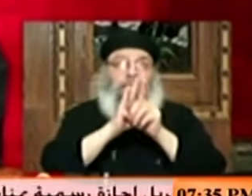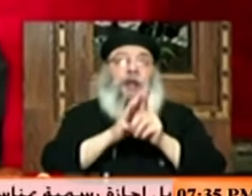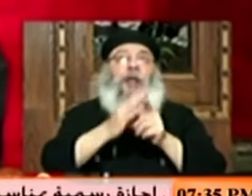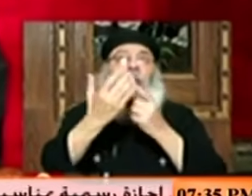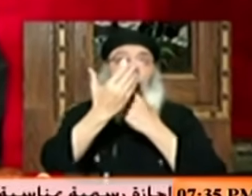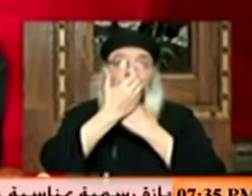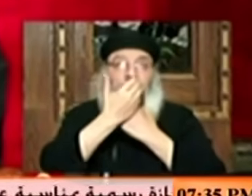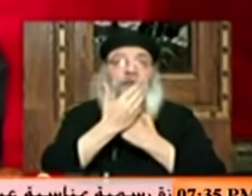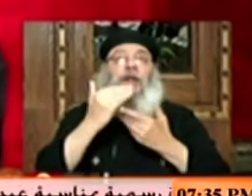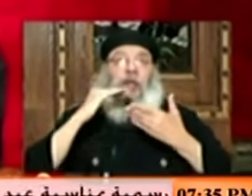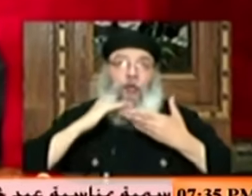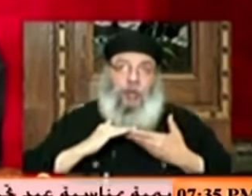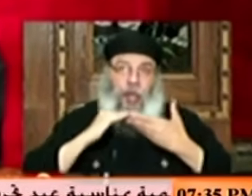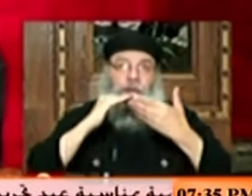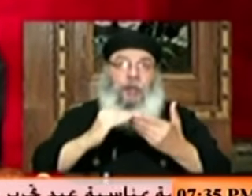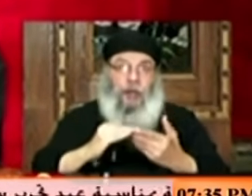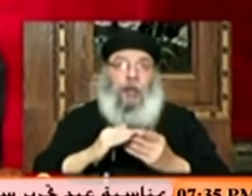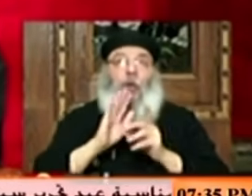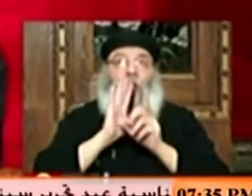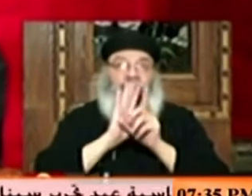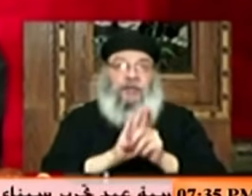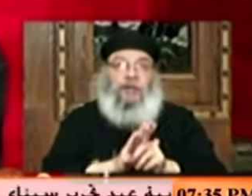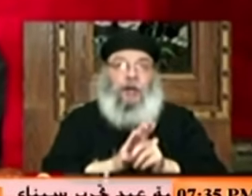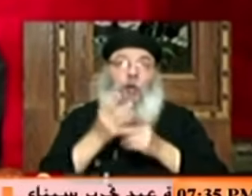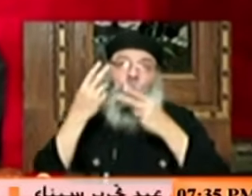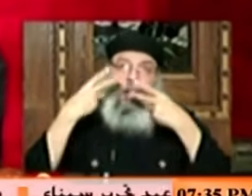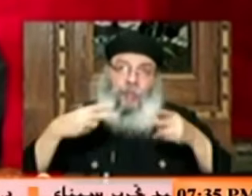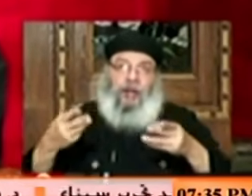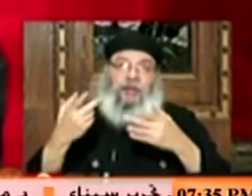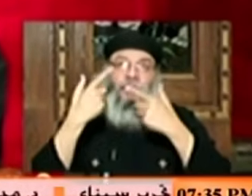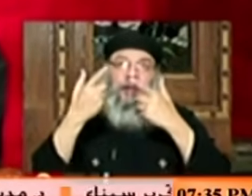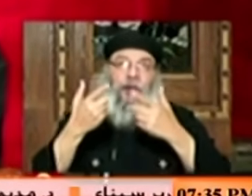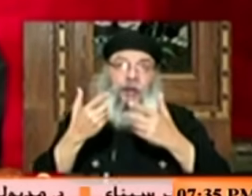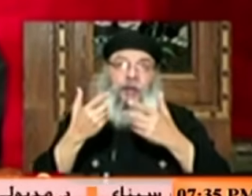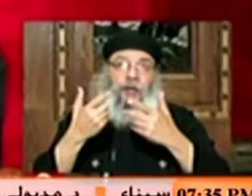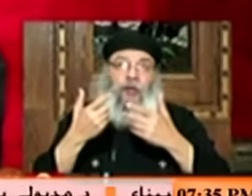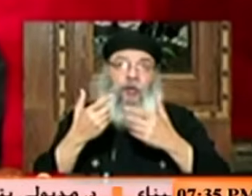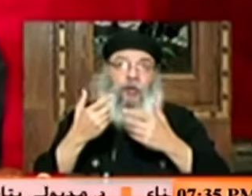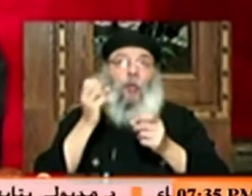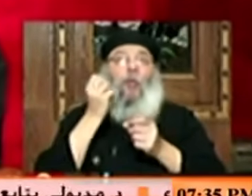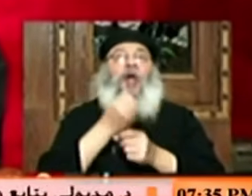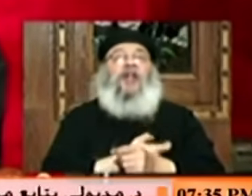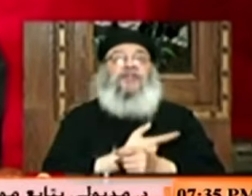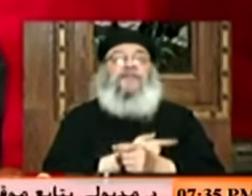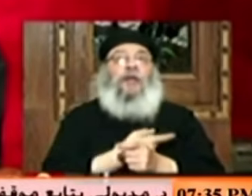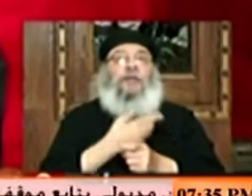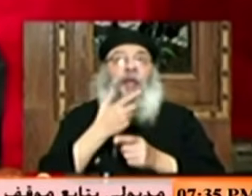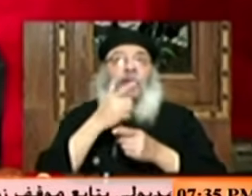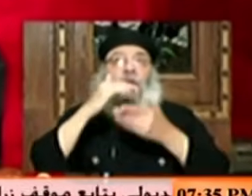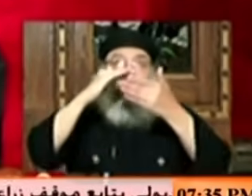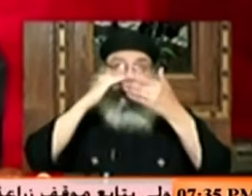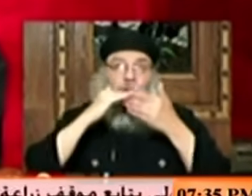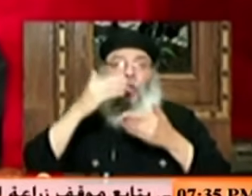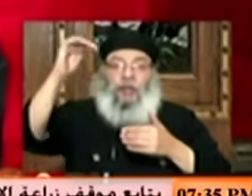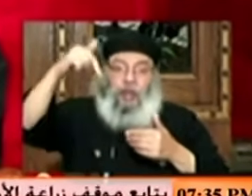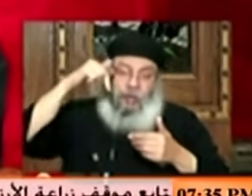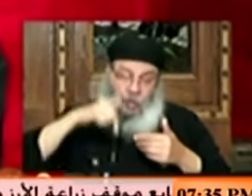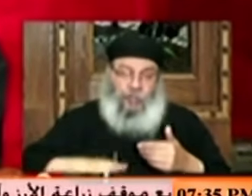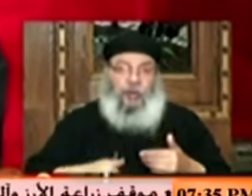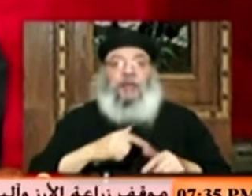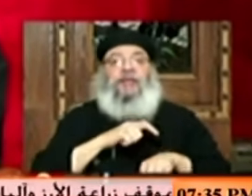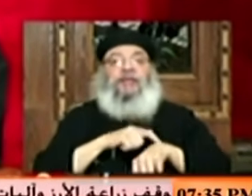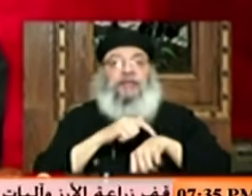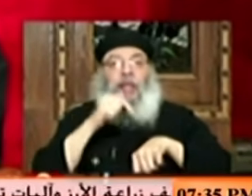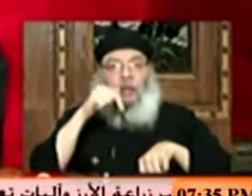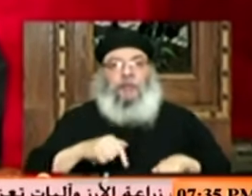وعنت وحفظتنا وقبلتنا اليك وافقت علينا وعضدنا واتيت بنا الى هذه